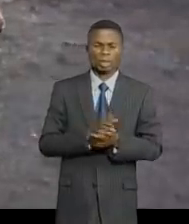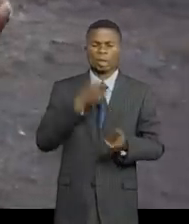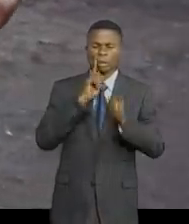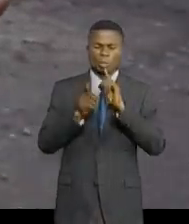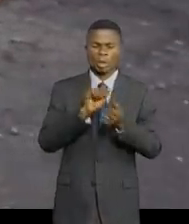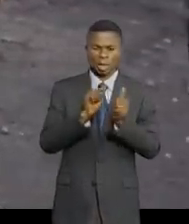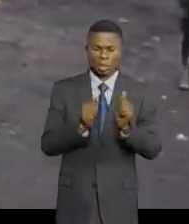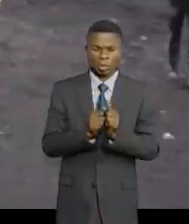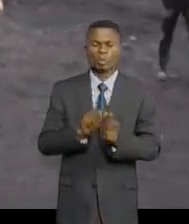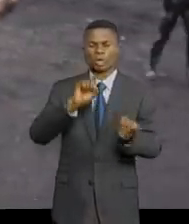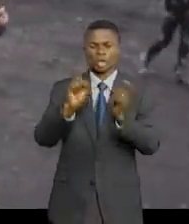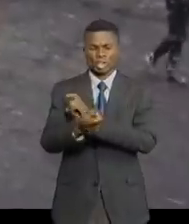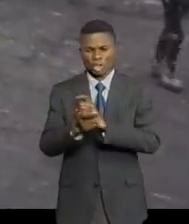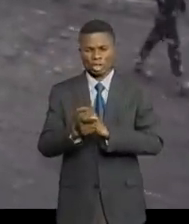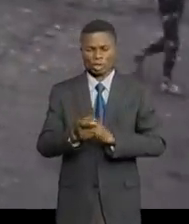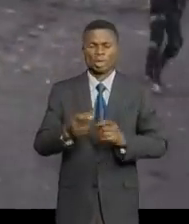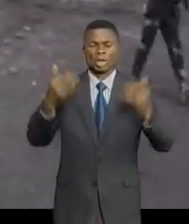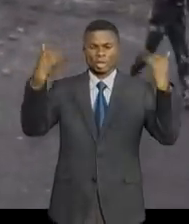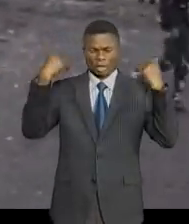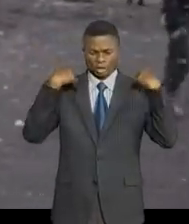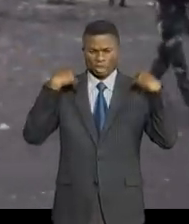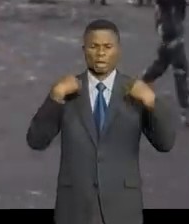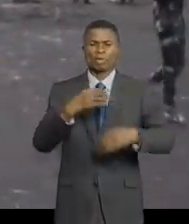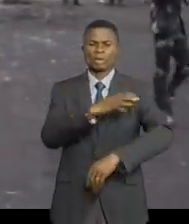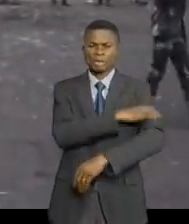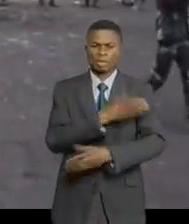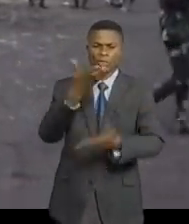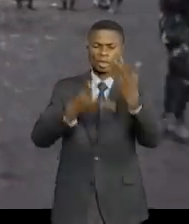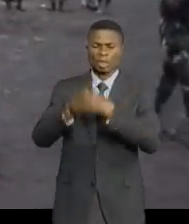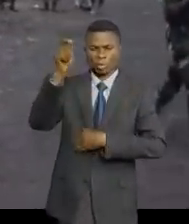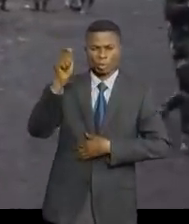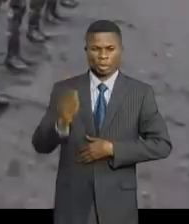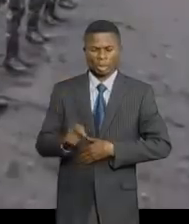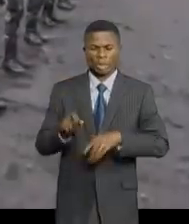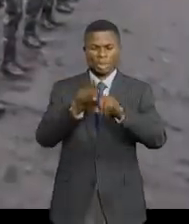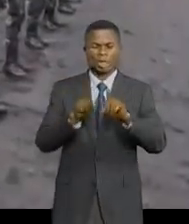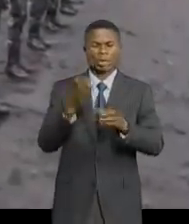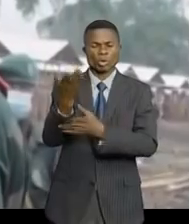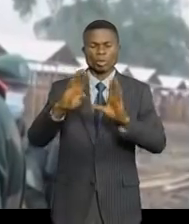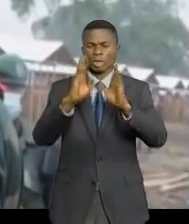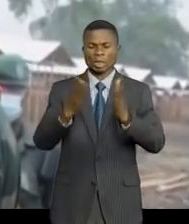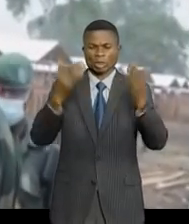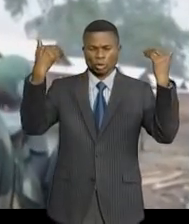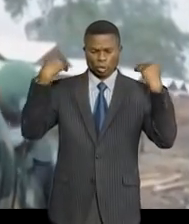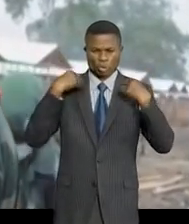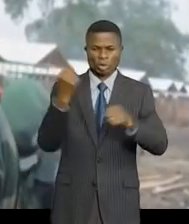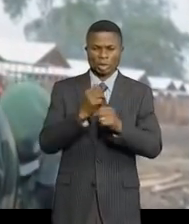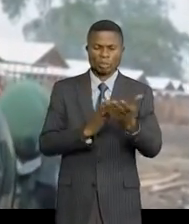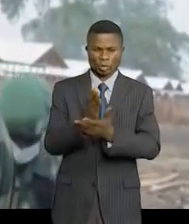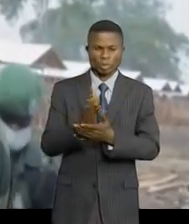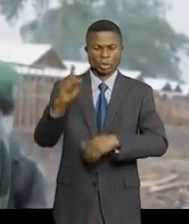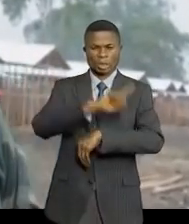de siège en dévoilant sa signification et le comportement que doivent afficher les militaires en cette période. La journée d'aujourd'hui a